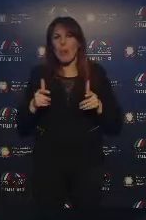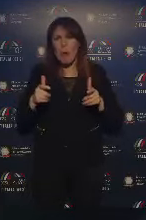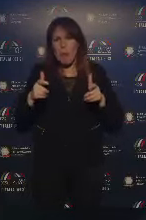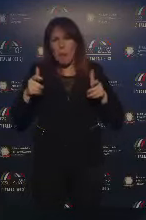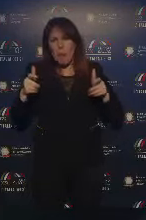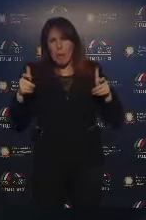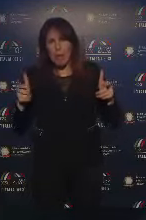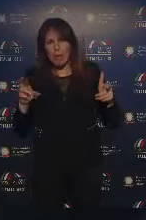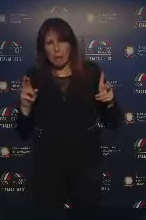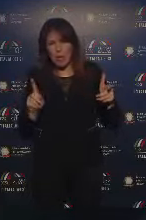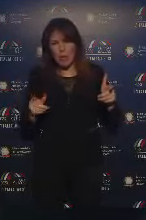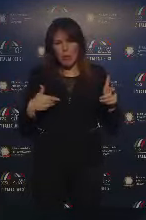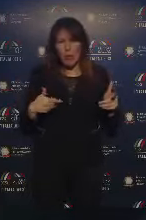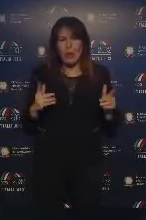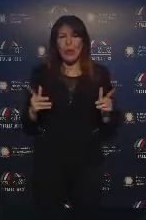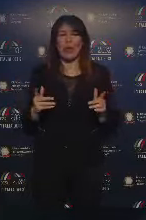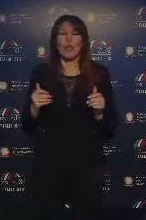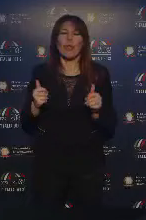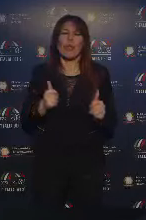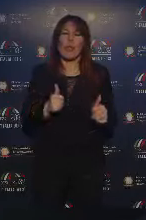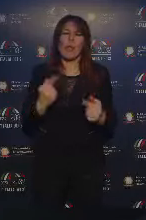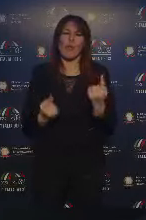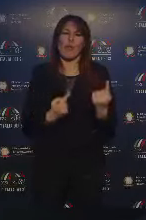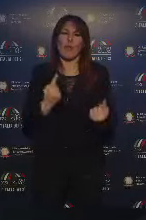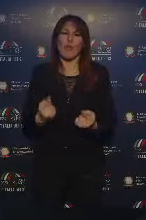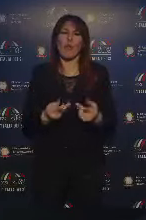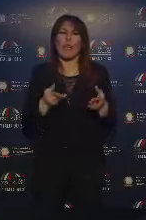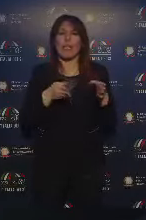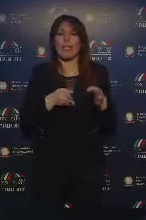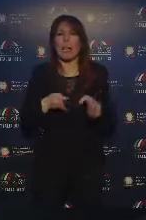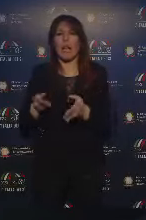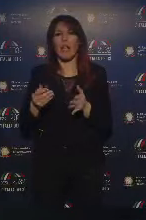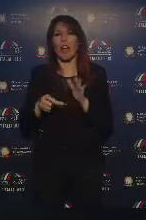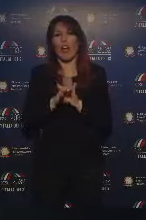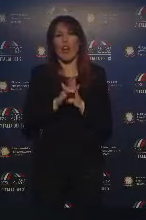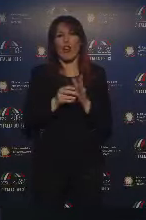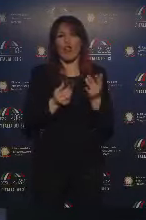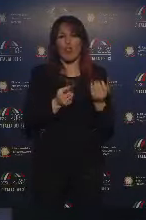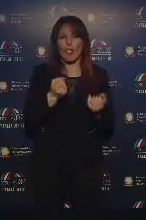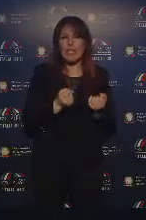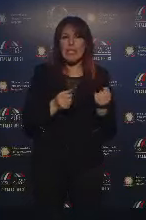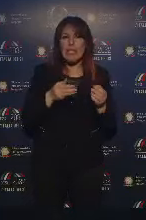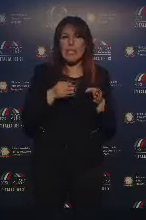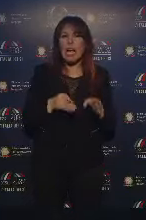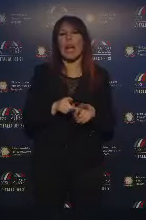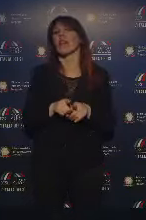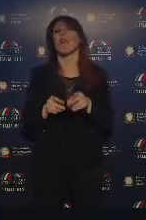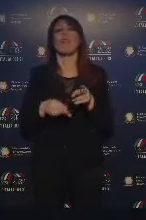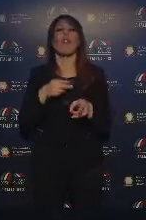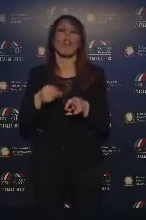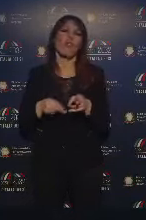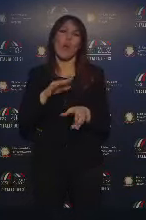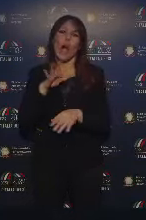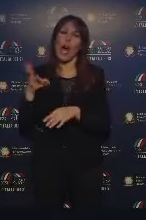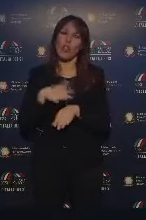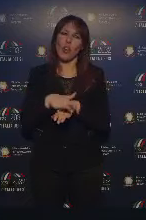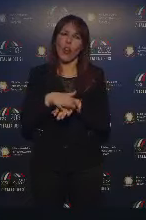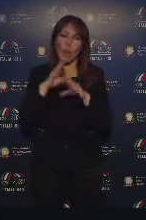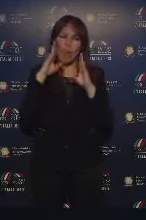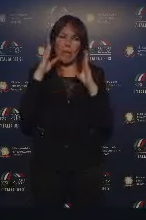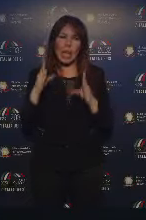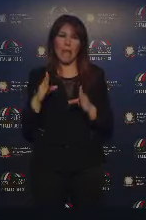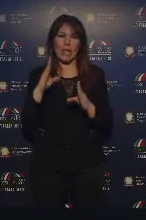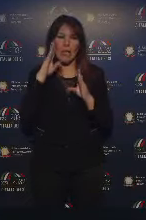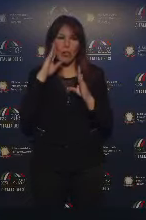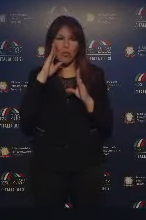questa è la situazione quindi strada codice della strada ferrovia un'altra delle competenze su cui ho posto particolare